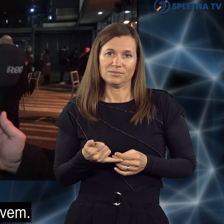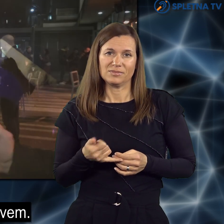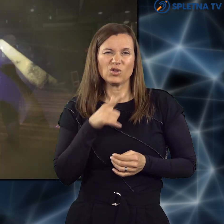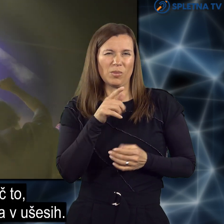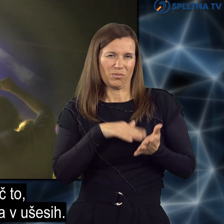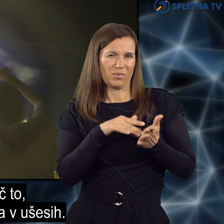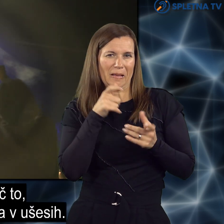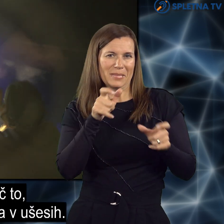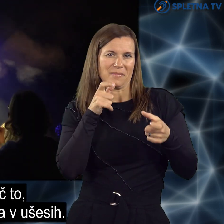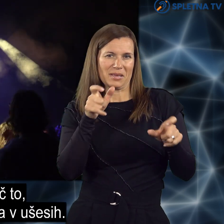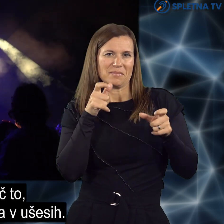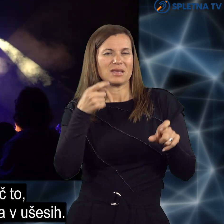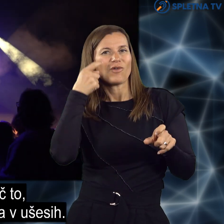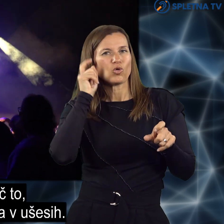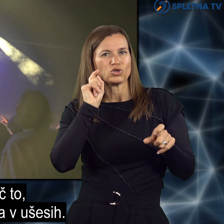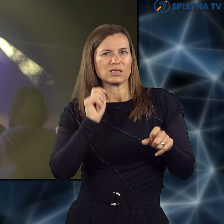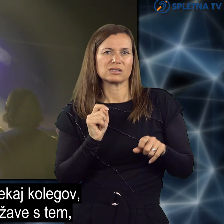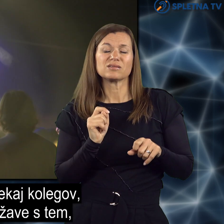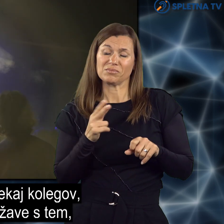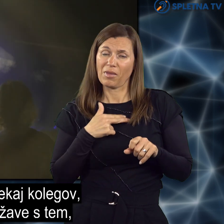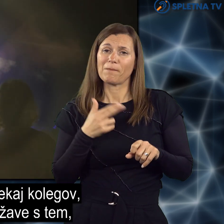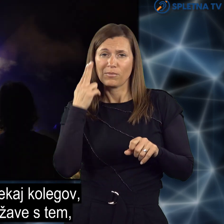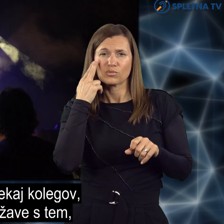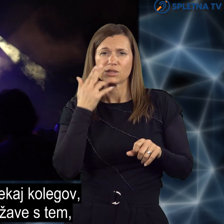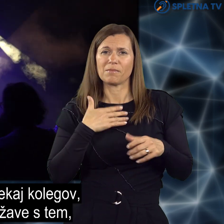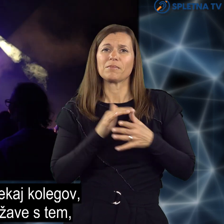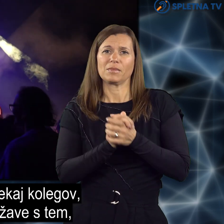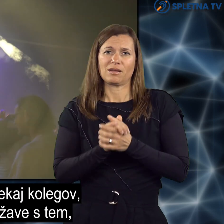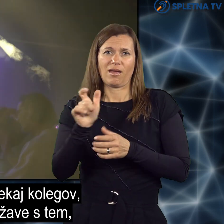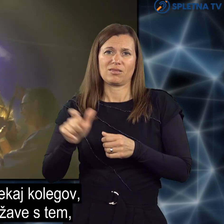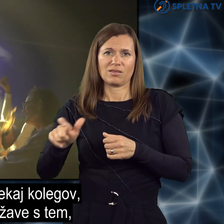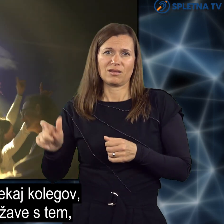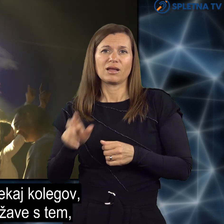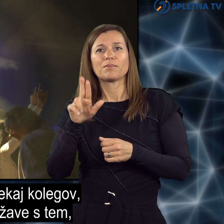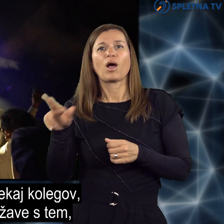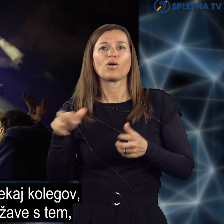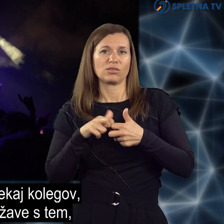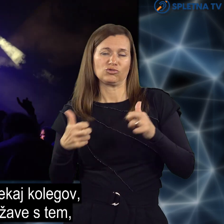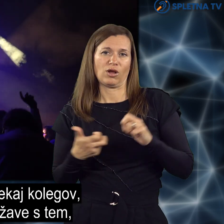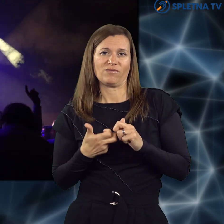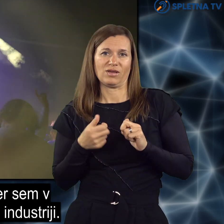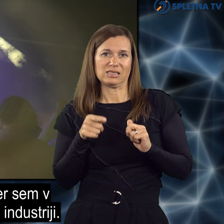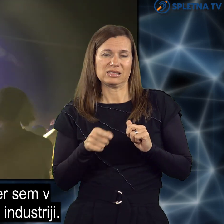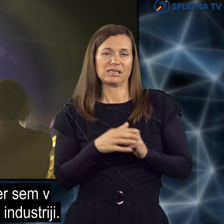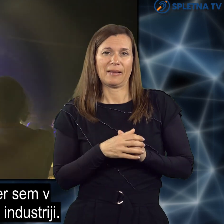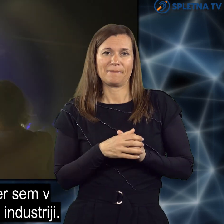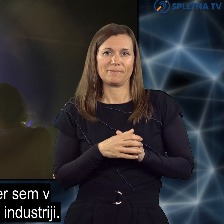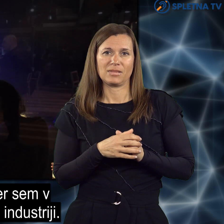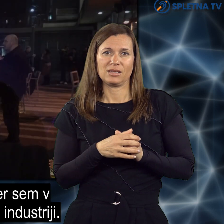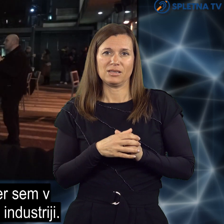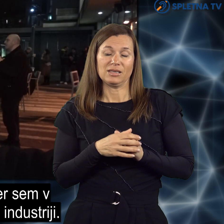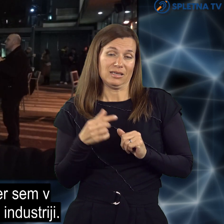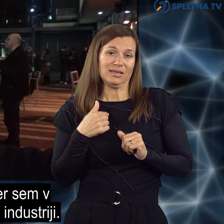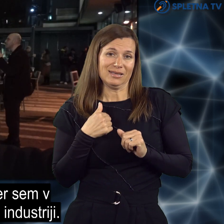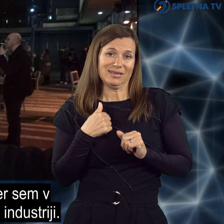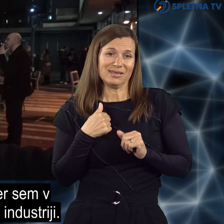pač to piska v ušesih. Ja, imam kar nekaj kolegov, ki imajo težave s tem, zato ker sem